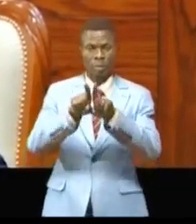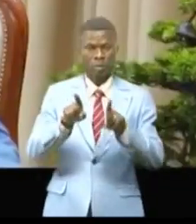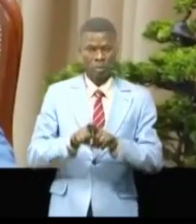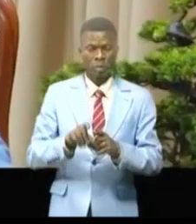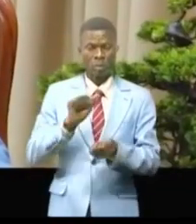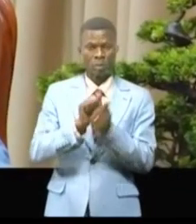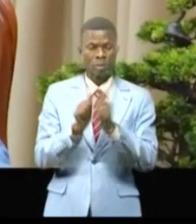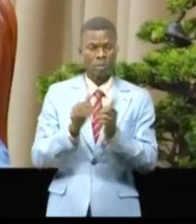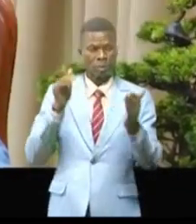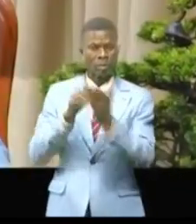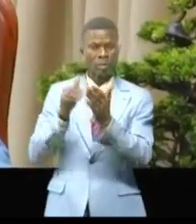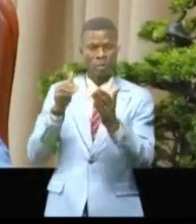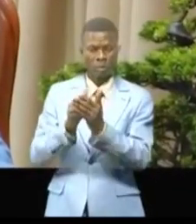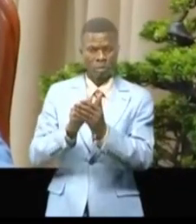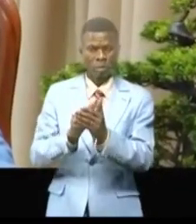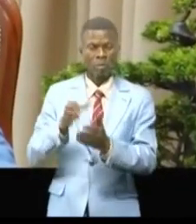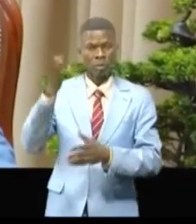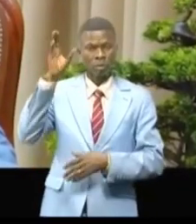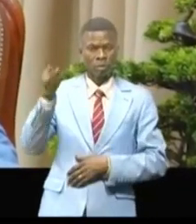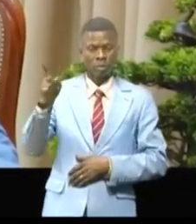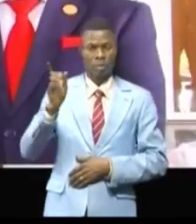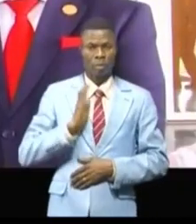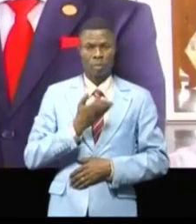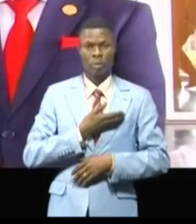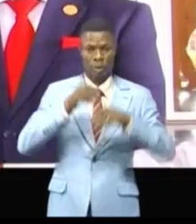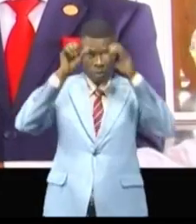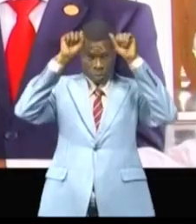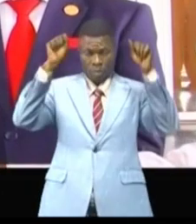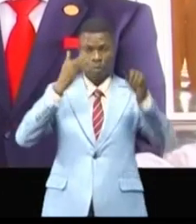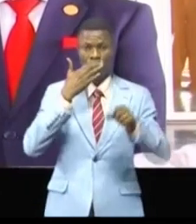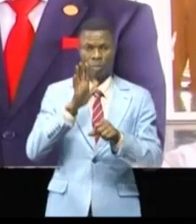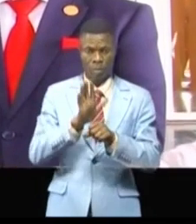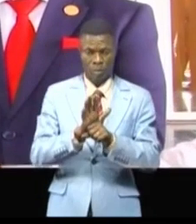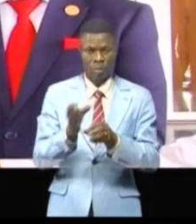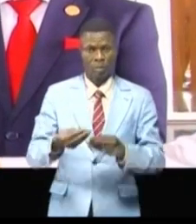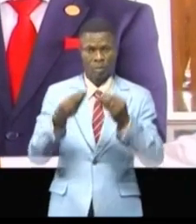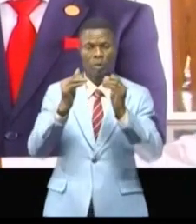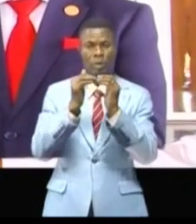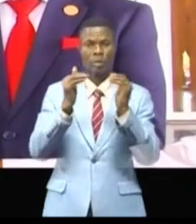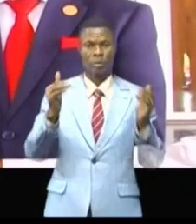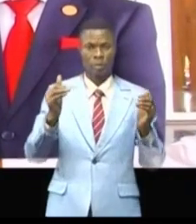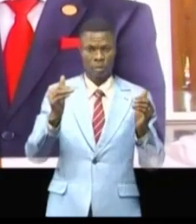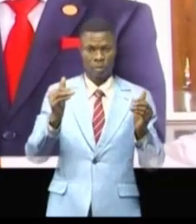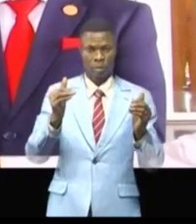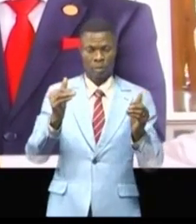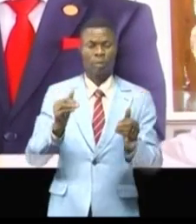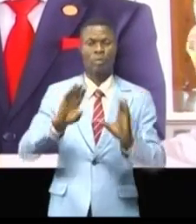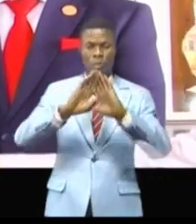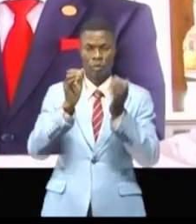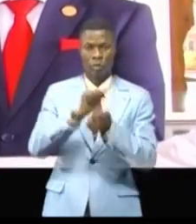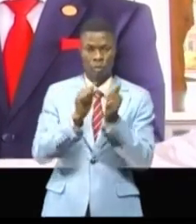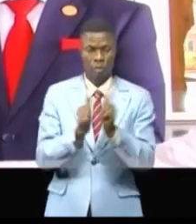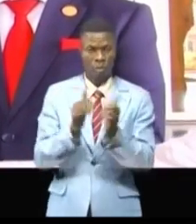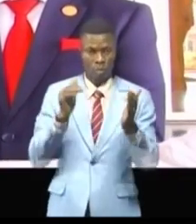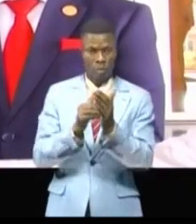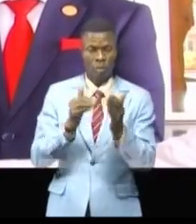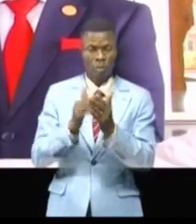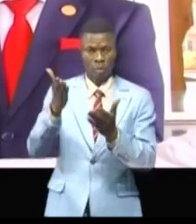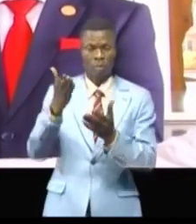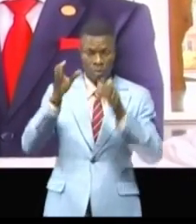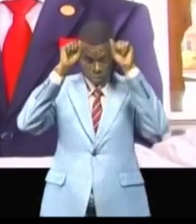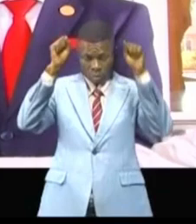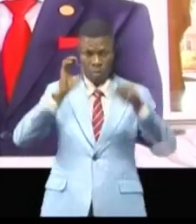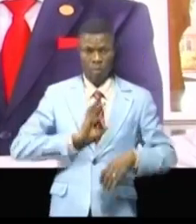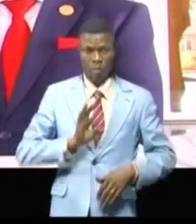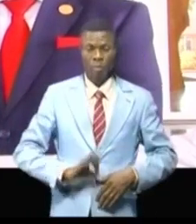dans certains territoires du pays, le président a rassuré de ramener la paix, quel qu'en soit le prix. Le chef de l'État a dit,